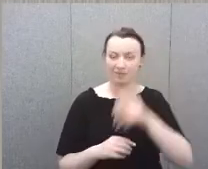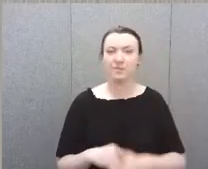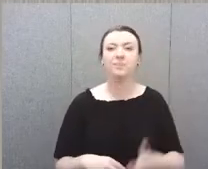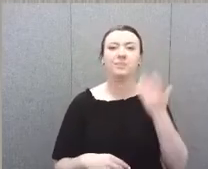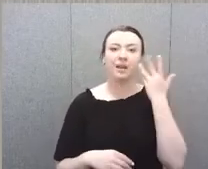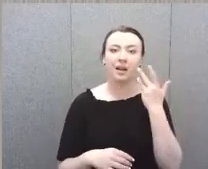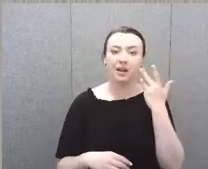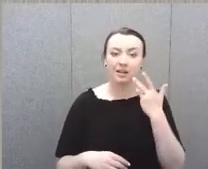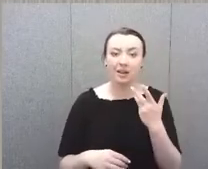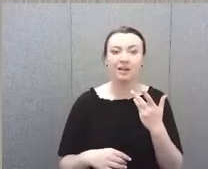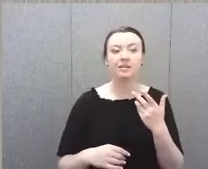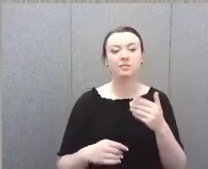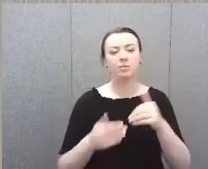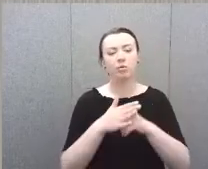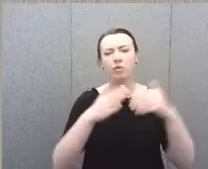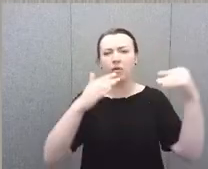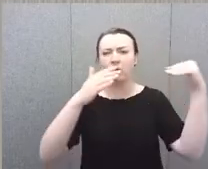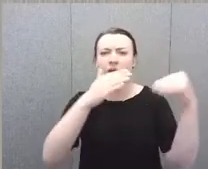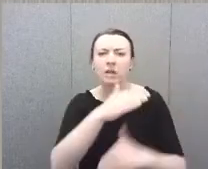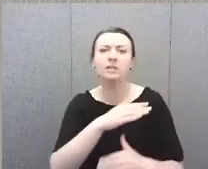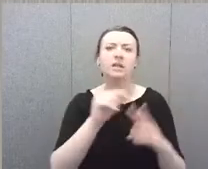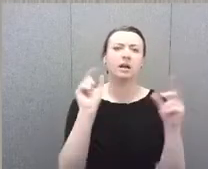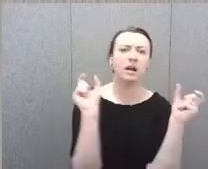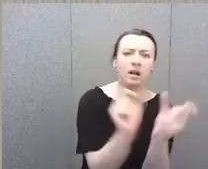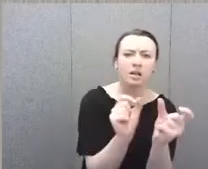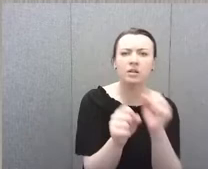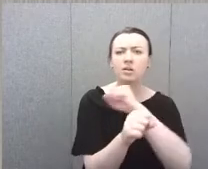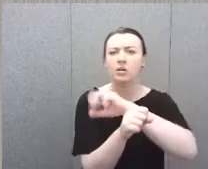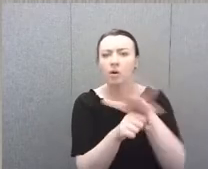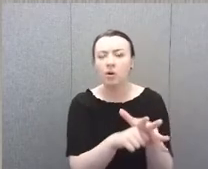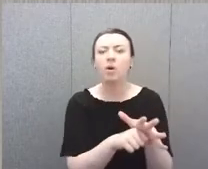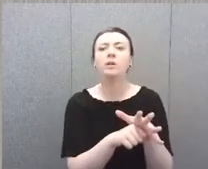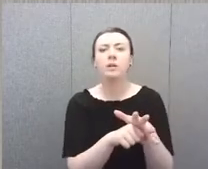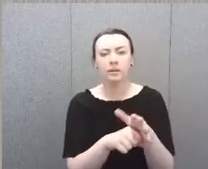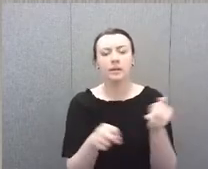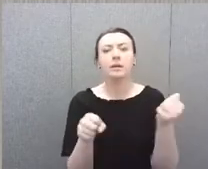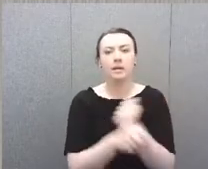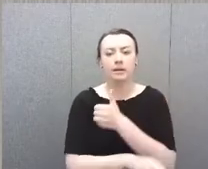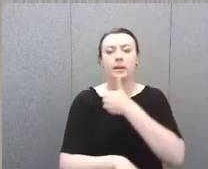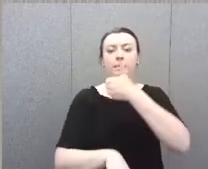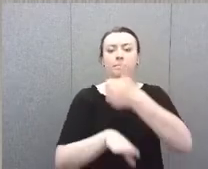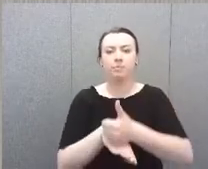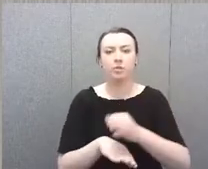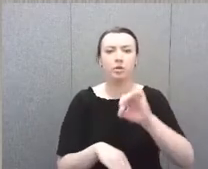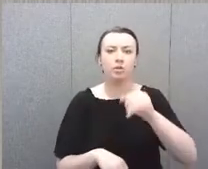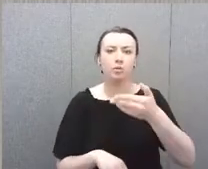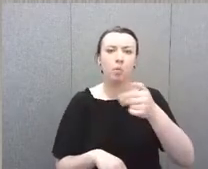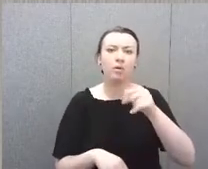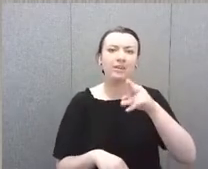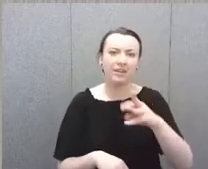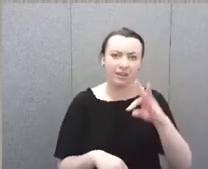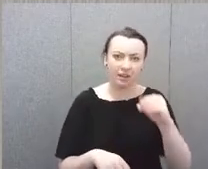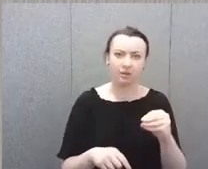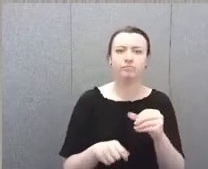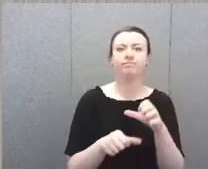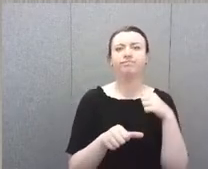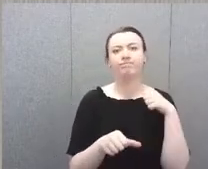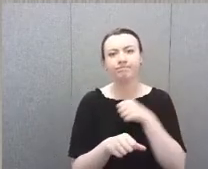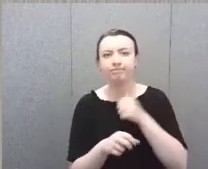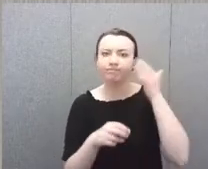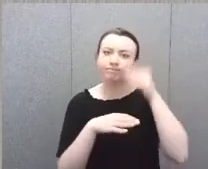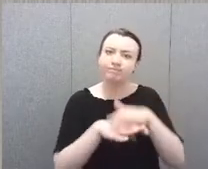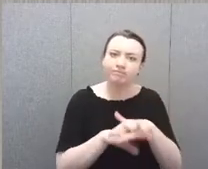и в этом правительстве, когда именно с кризисом и с пандемией справляться приходится правительству